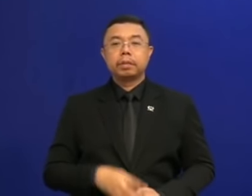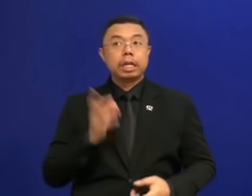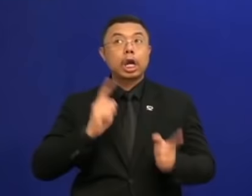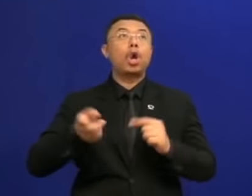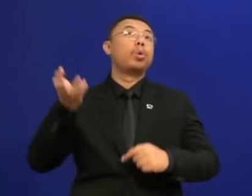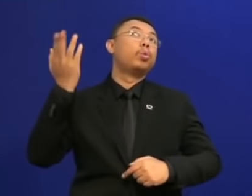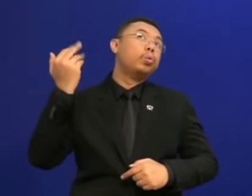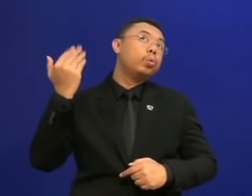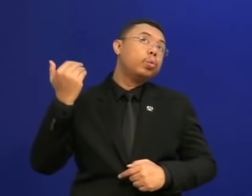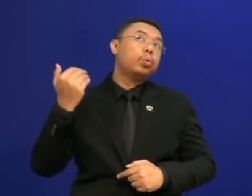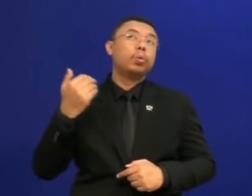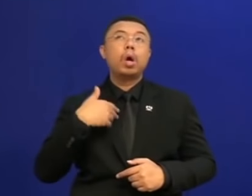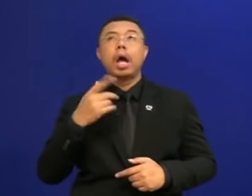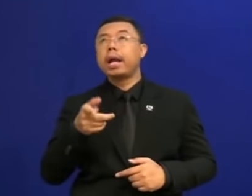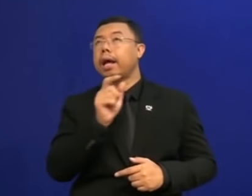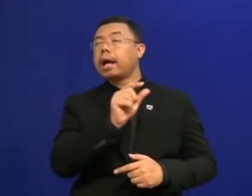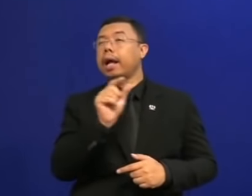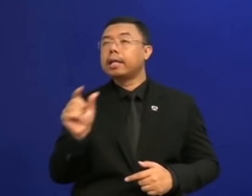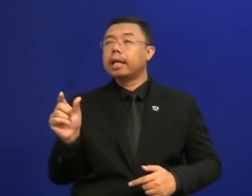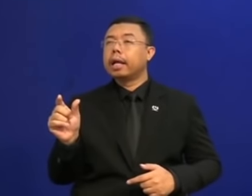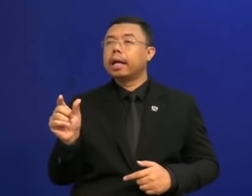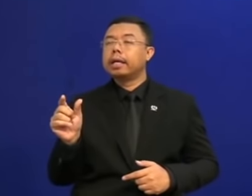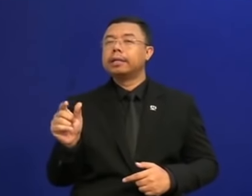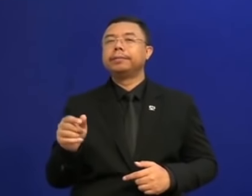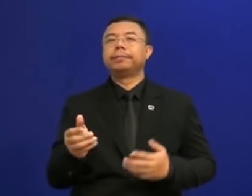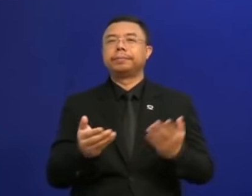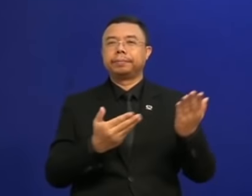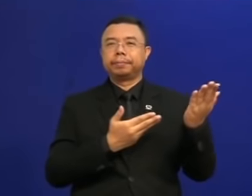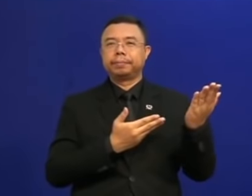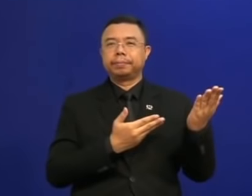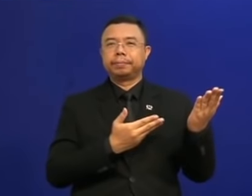Kalau dulu ada kata ini,